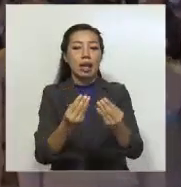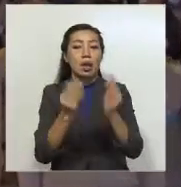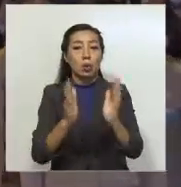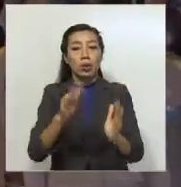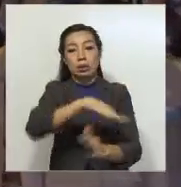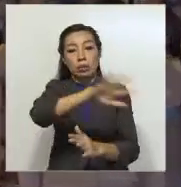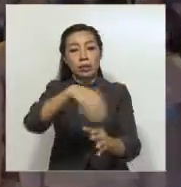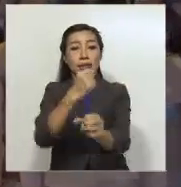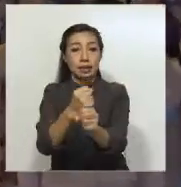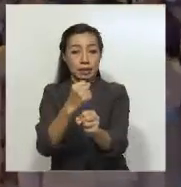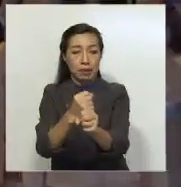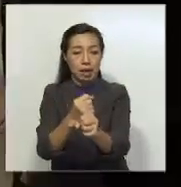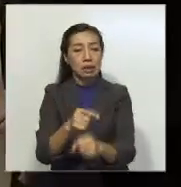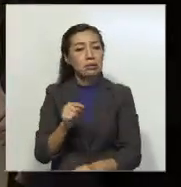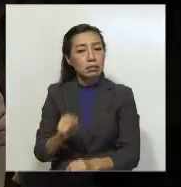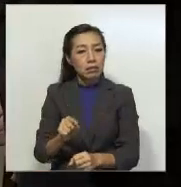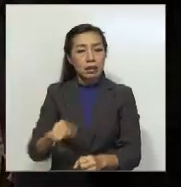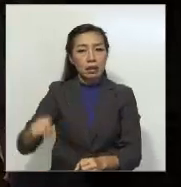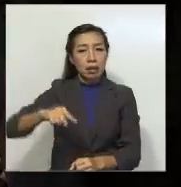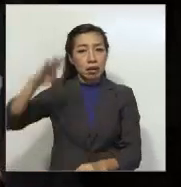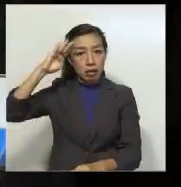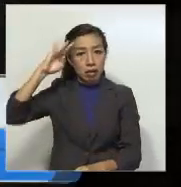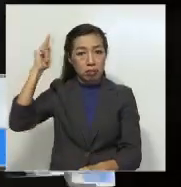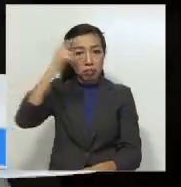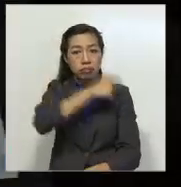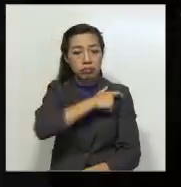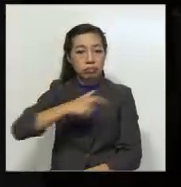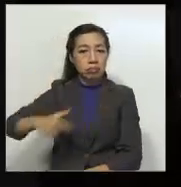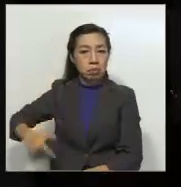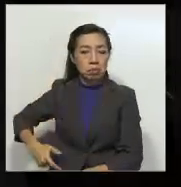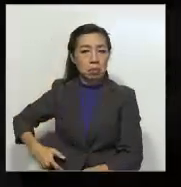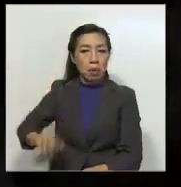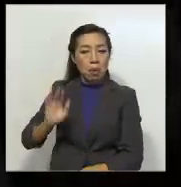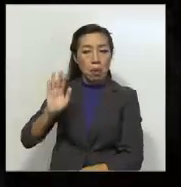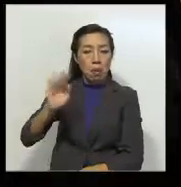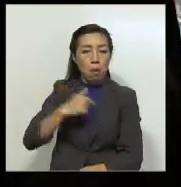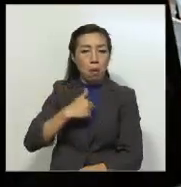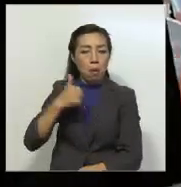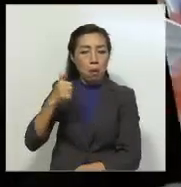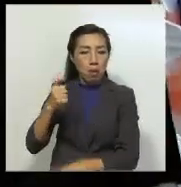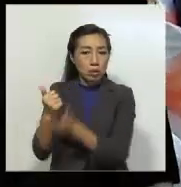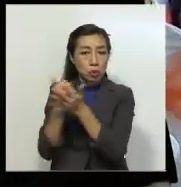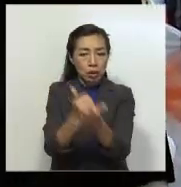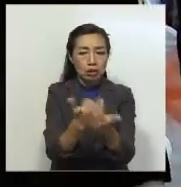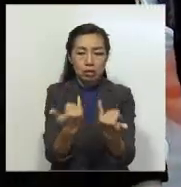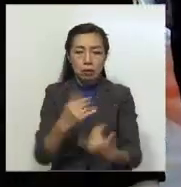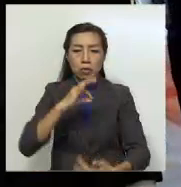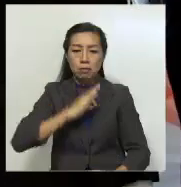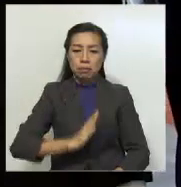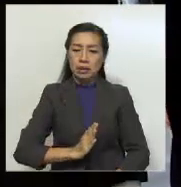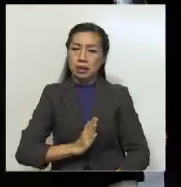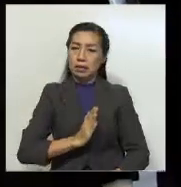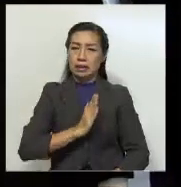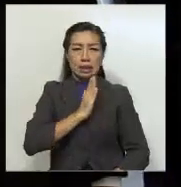านพระมหากรุณาธิคุณของใต้ฝ่ารองธุลีพระบาทในครั้งนี้นับเป็นเกียรติยศอันสูงสุด